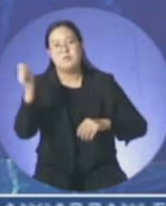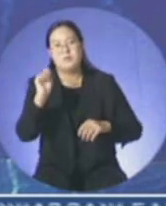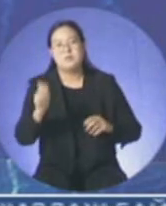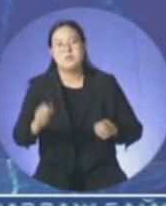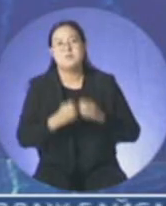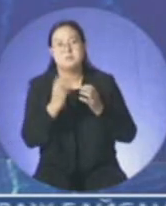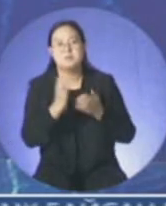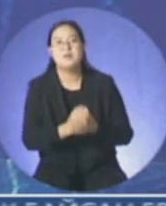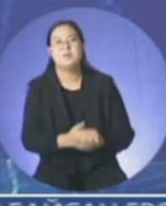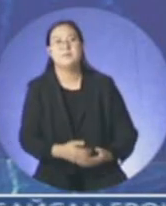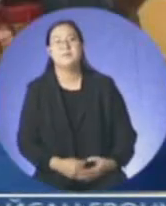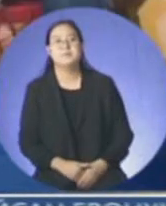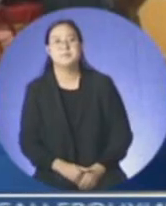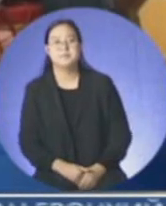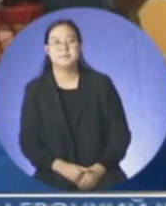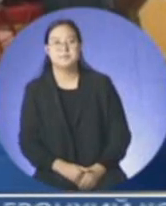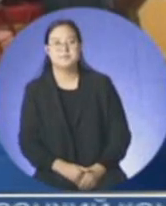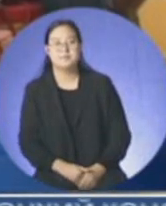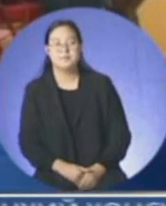байна.